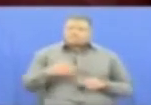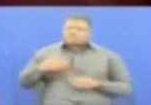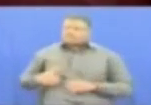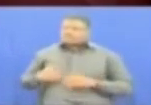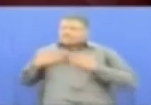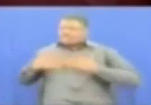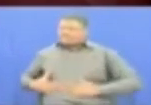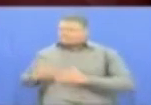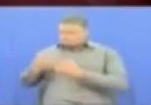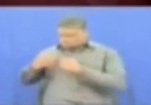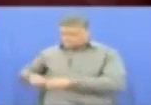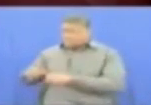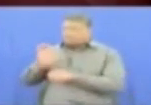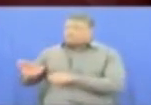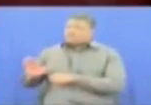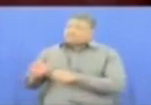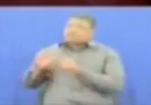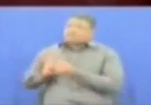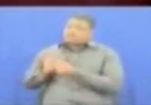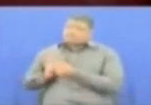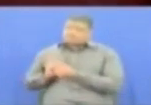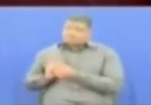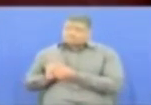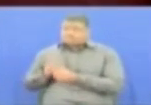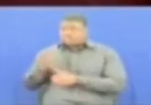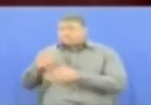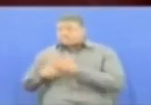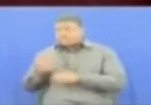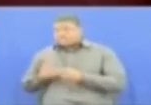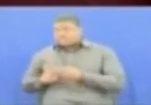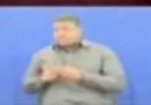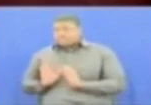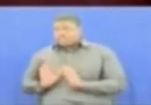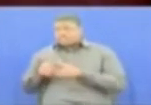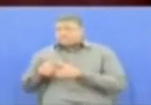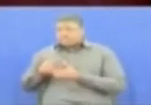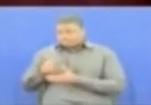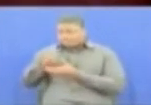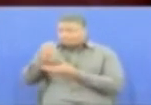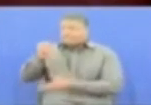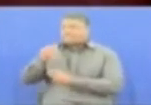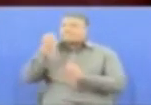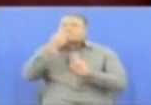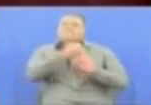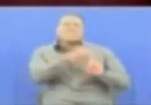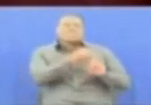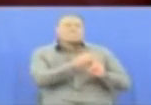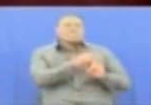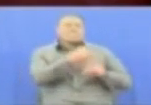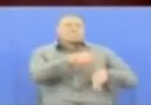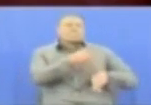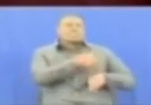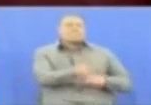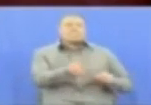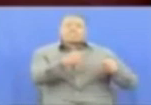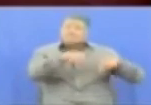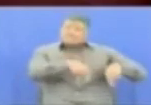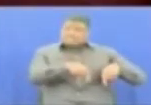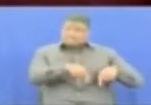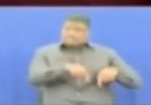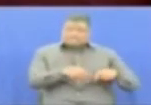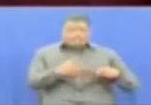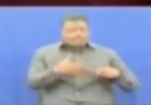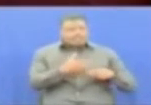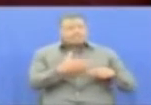wake na kadhalika, ndio mambo ambayo hata kwenye kamati ya bajeti tumesisitiza, na ndio kipindi chenyewe hiki ambacho wabunge mna nafasi